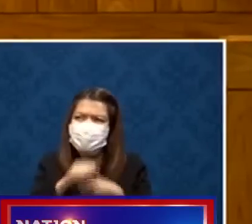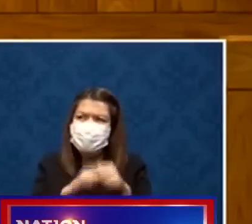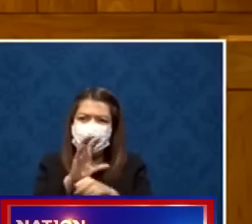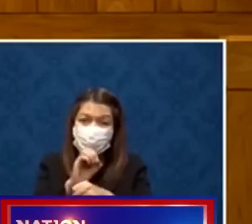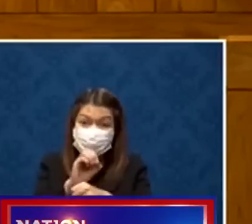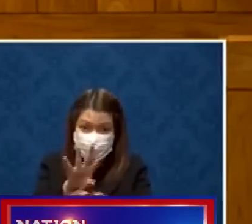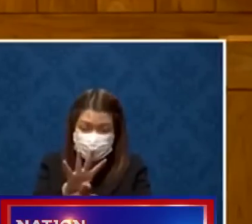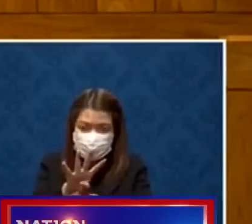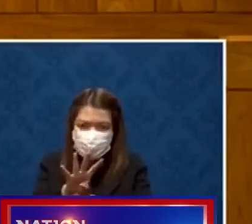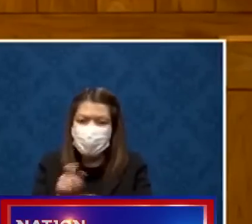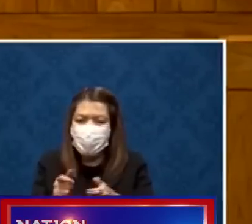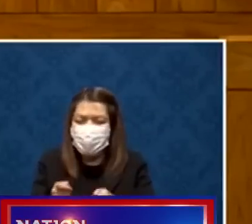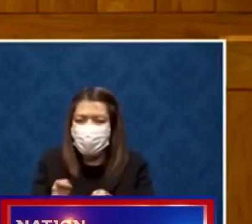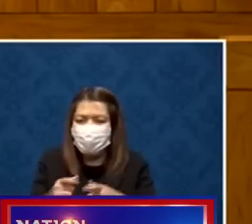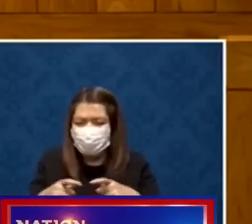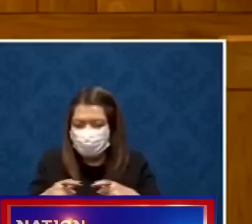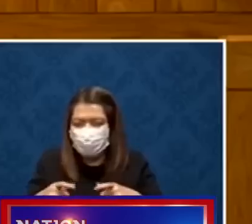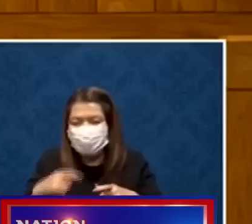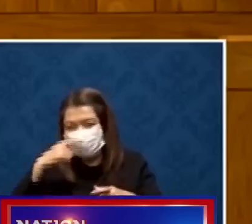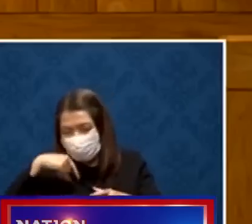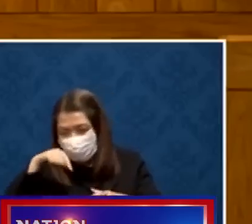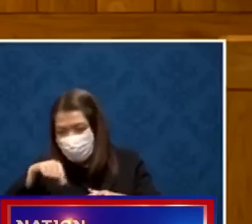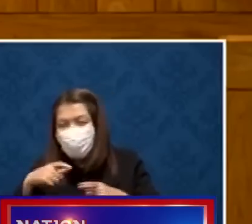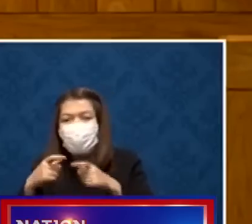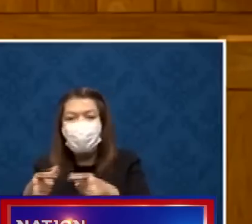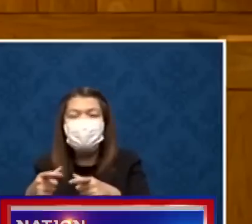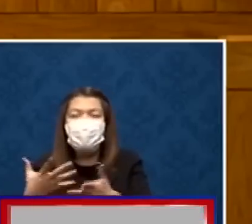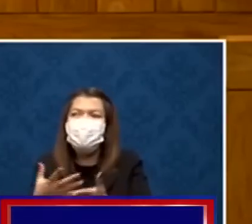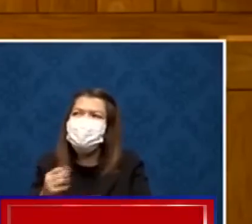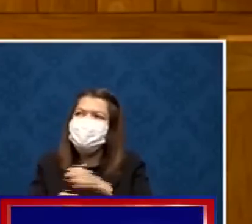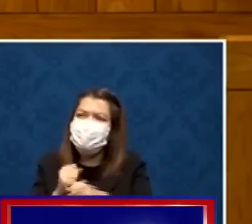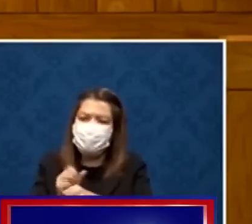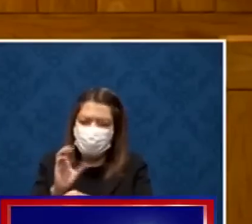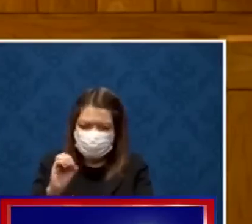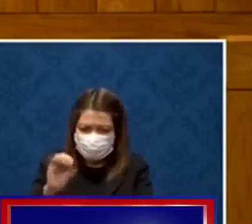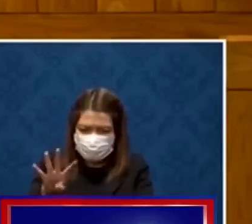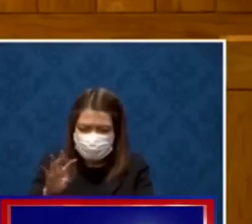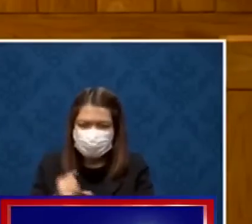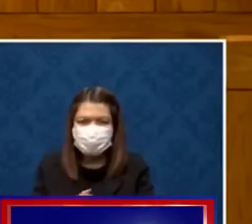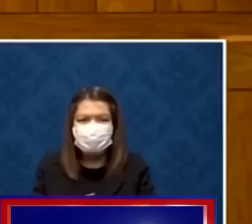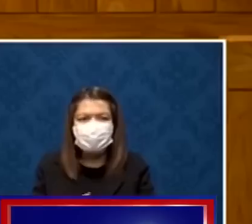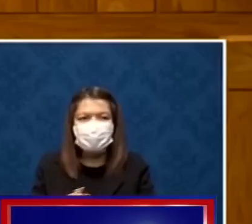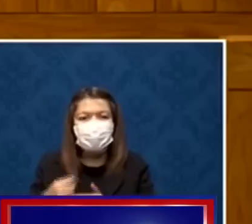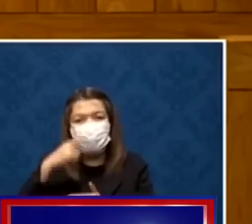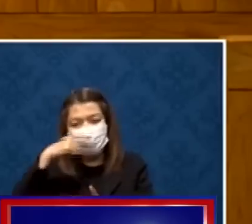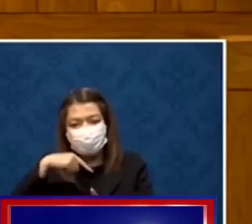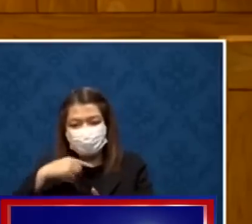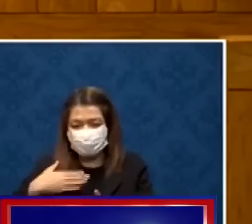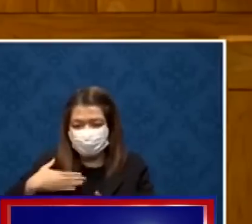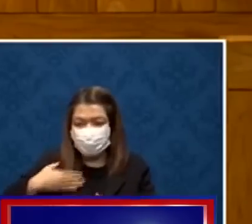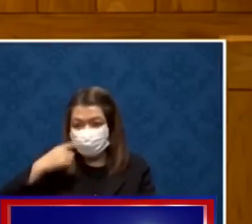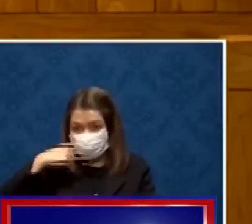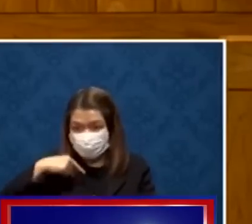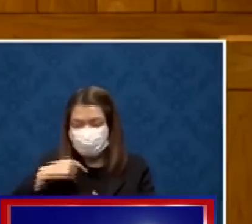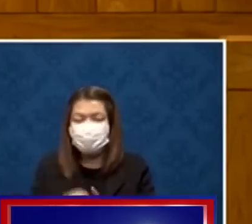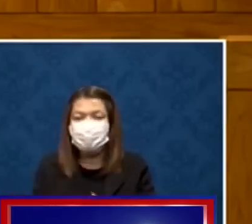ไล่เรียงก็คือว่าอภิปรายไม่ไว้วางใจใน4ครั้งนะฮะก็คือเหมือนหน้ากฐินนะฮะกฐินก็ปีละครั้งหลังออกพรรษาใช่ไหม